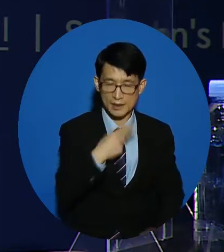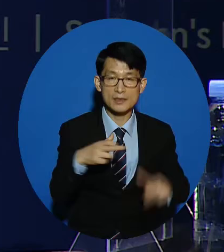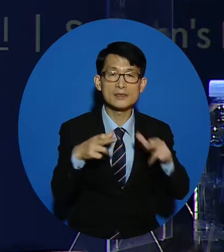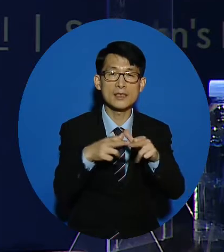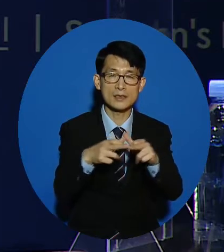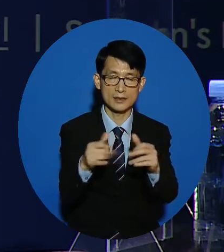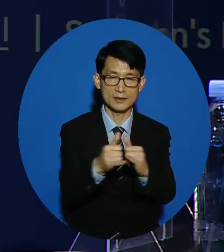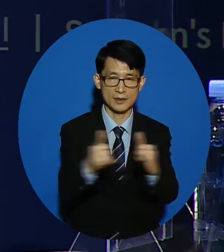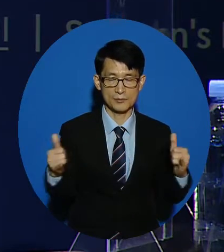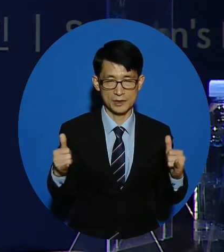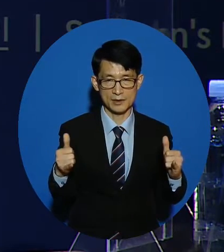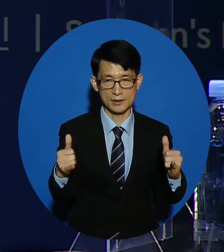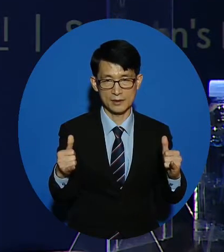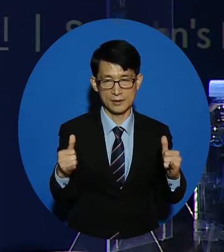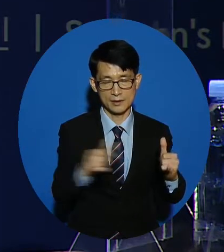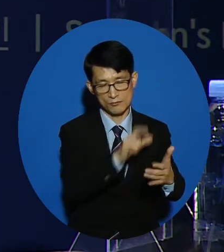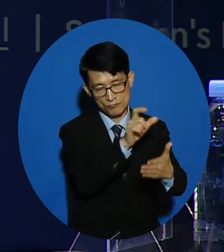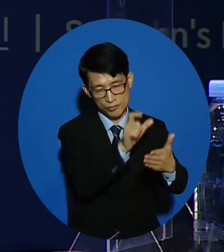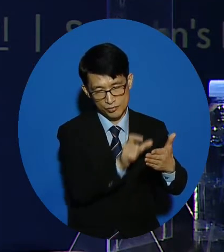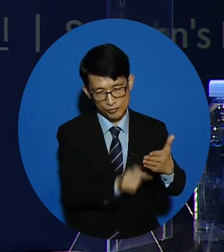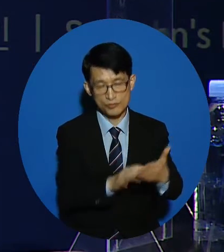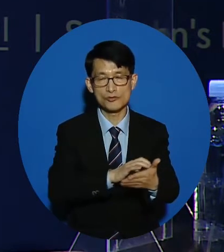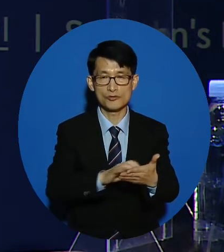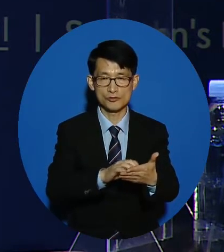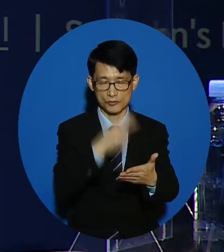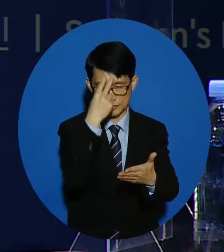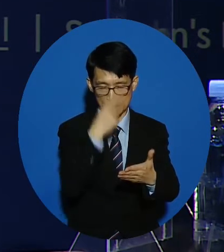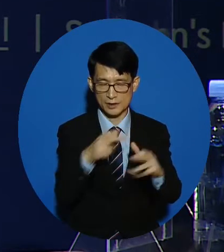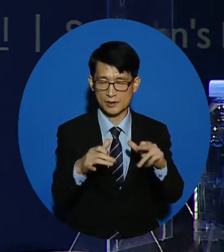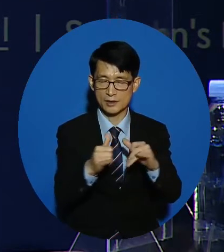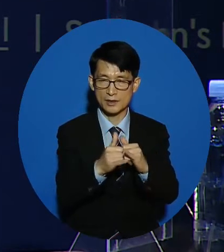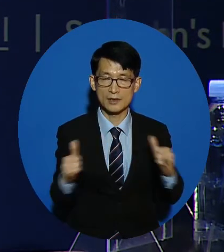시각장애인이 등록을 하고 있습니다. 아울러